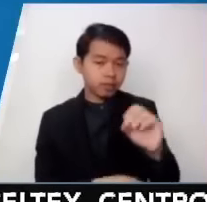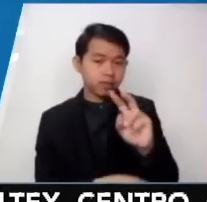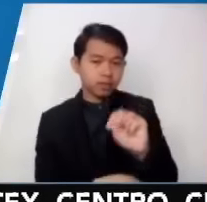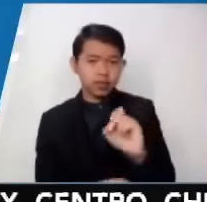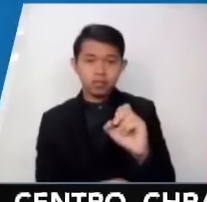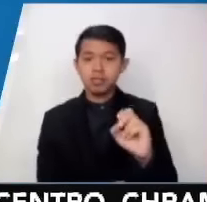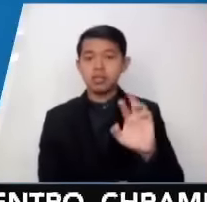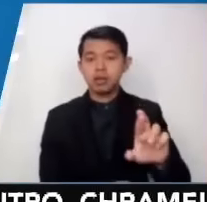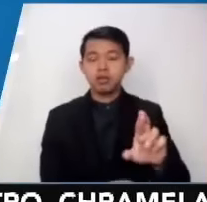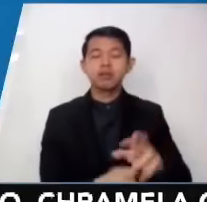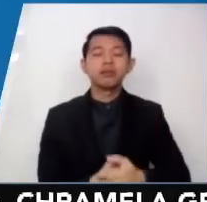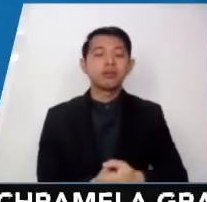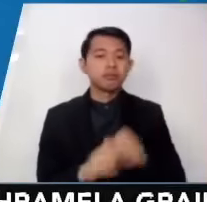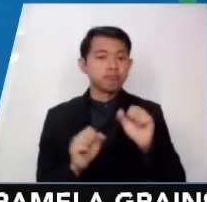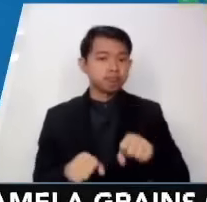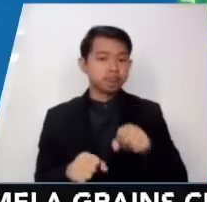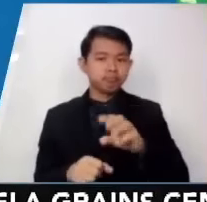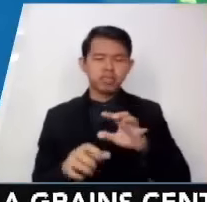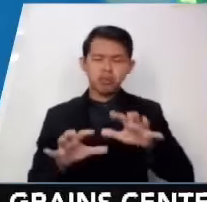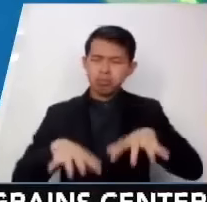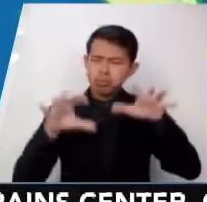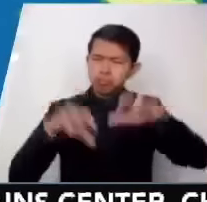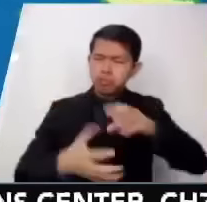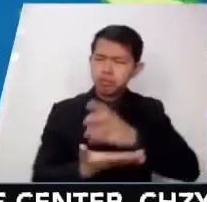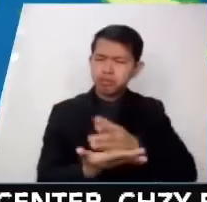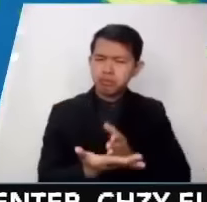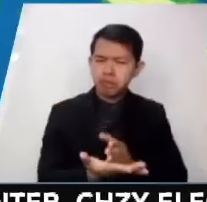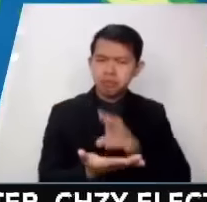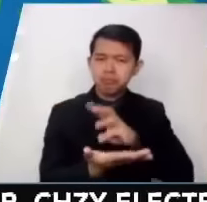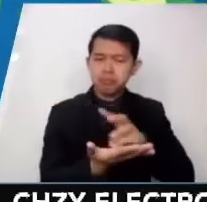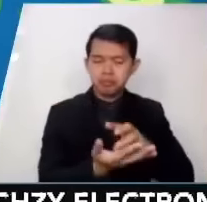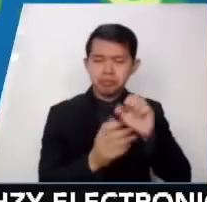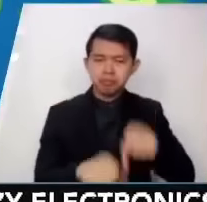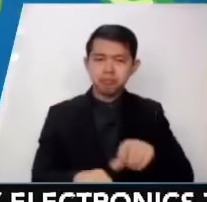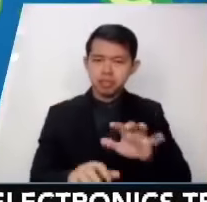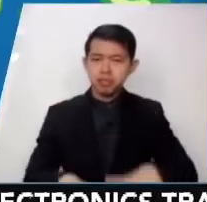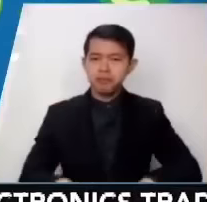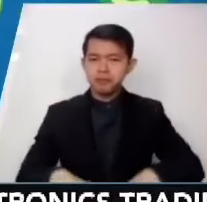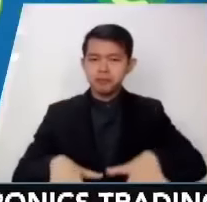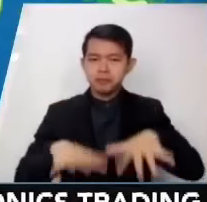ilang lugar na maaaring magdulot ng baha o landslide.